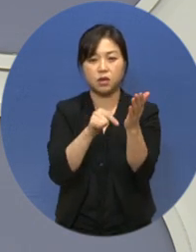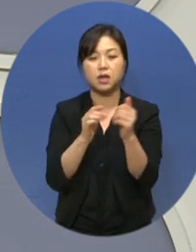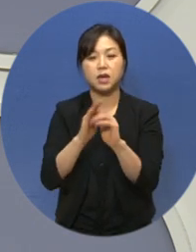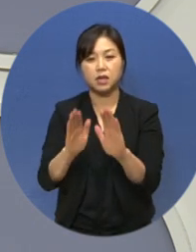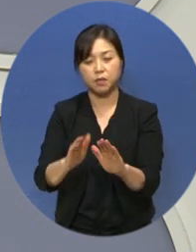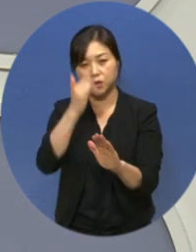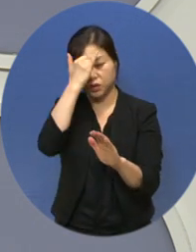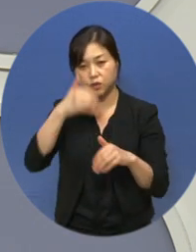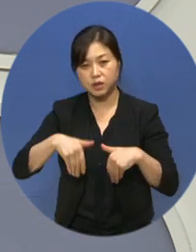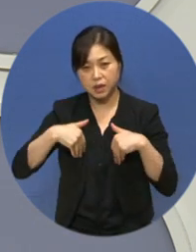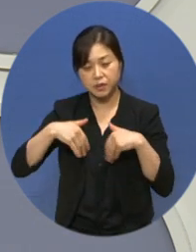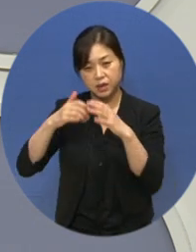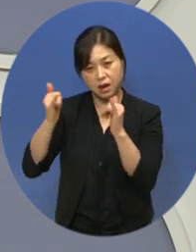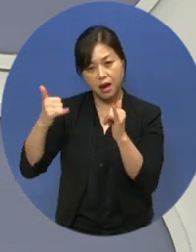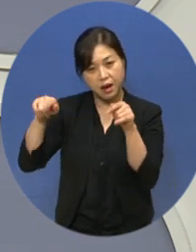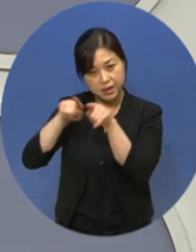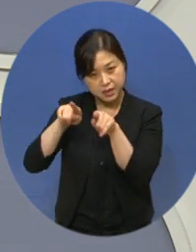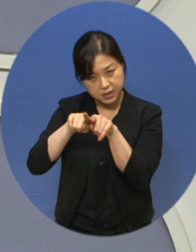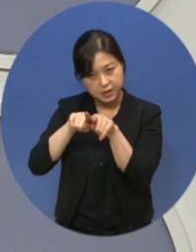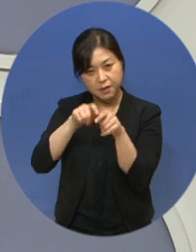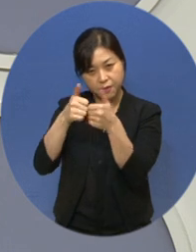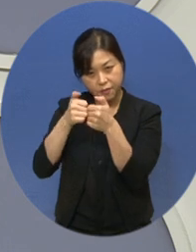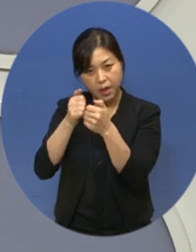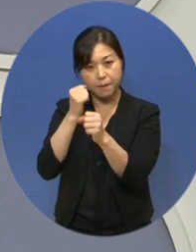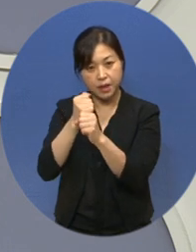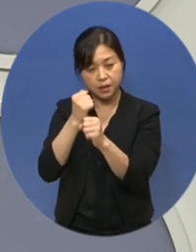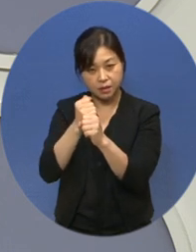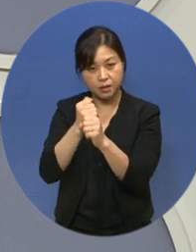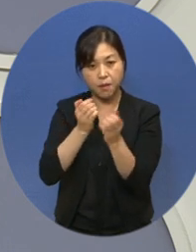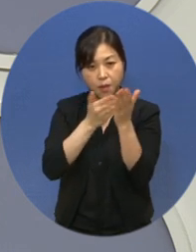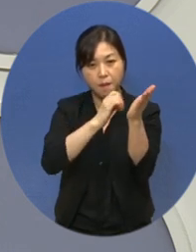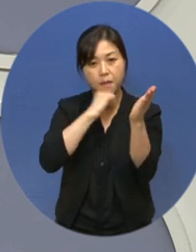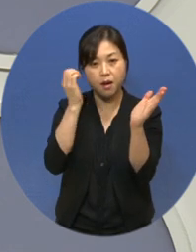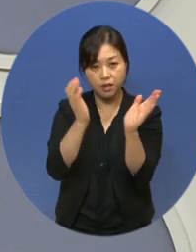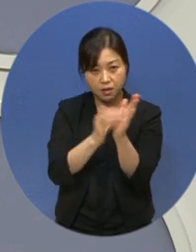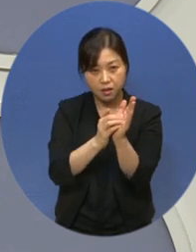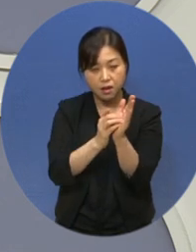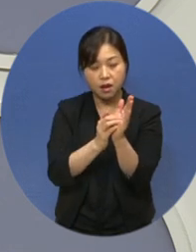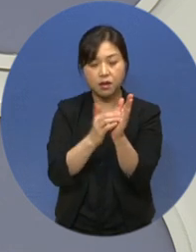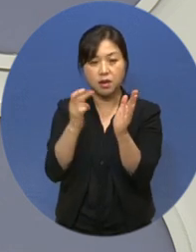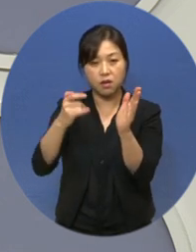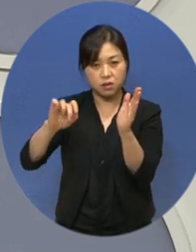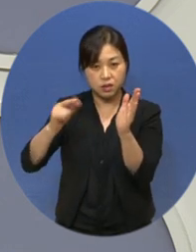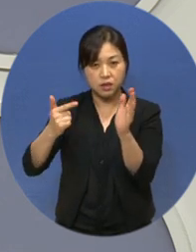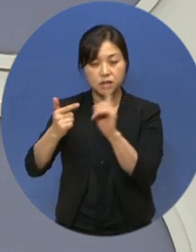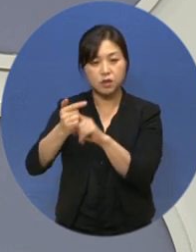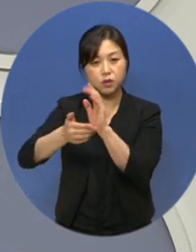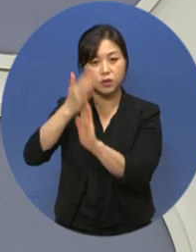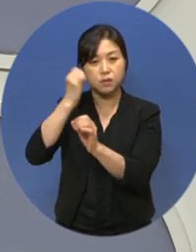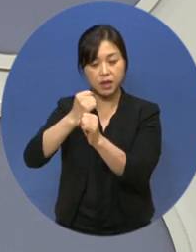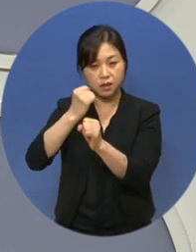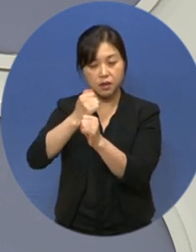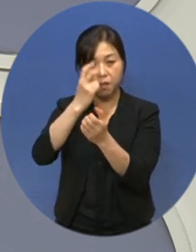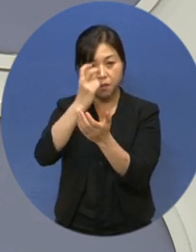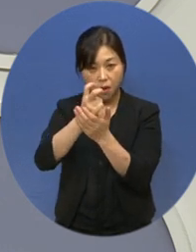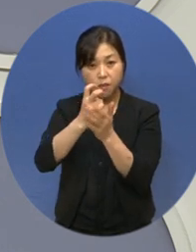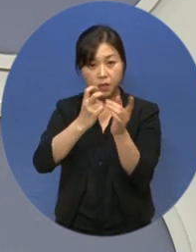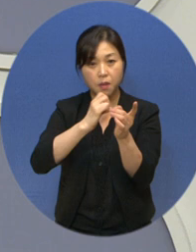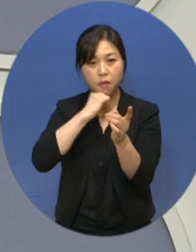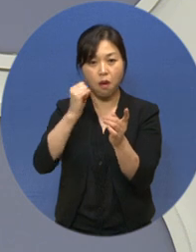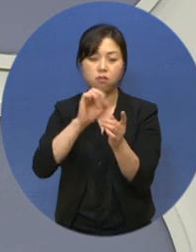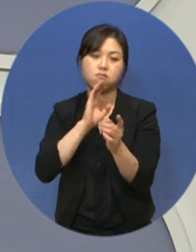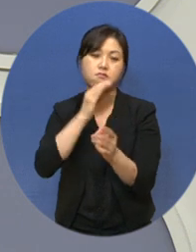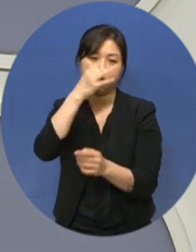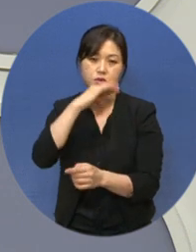통과 됐고 그래서 이를 바탕으로 해서 혁신도 지적이 근거가 되는 법률 2 예 통과 됐다는 것은 크다는 성과 다 이런 말씀을